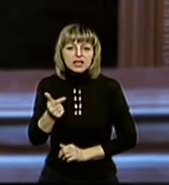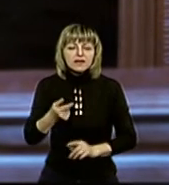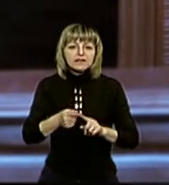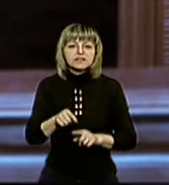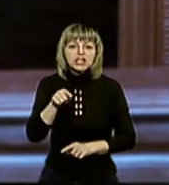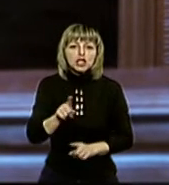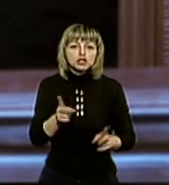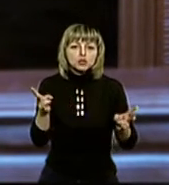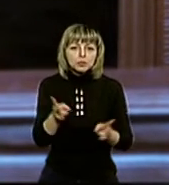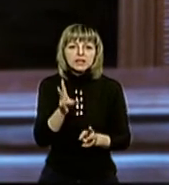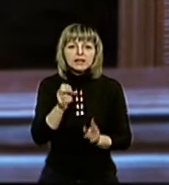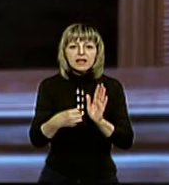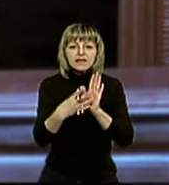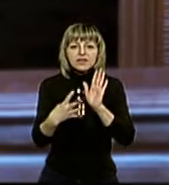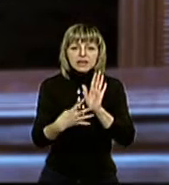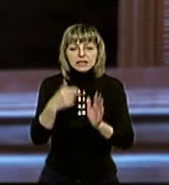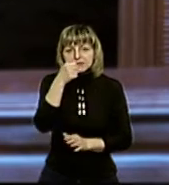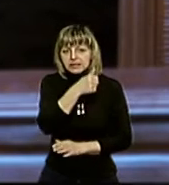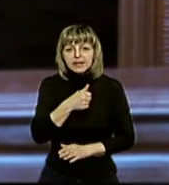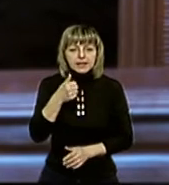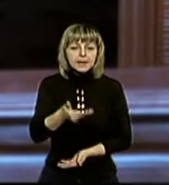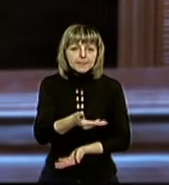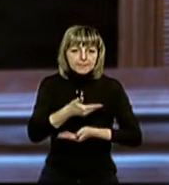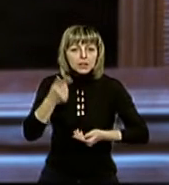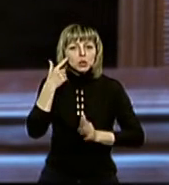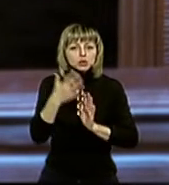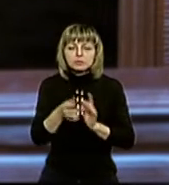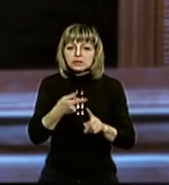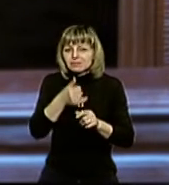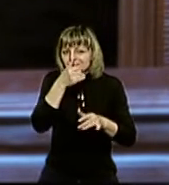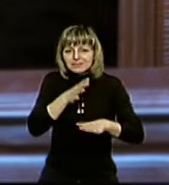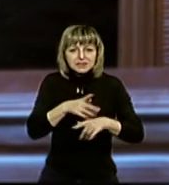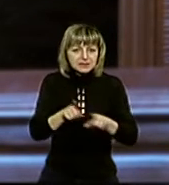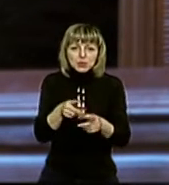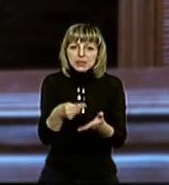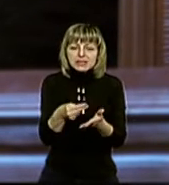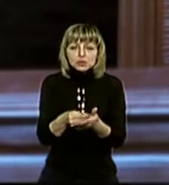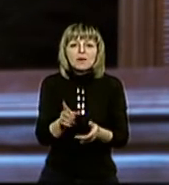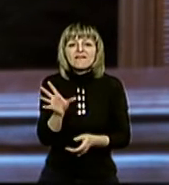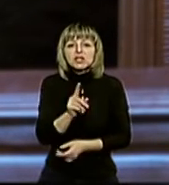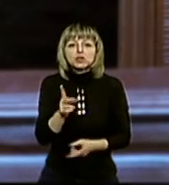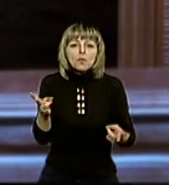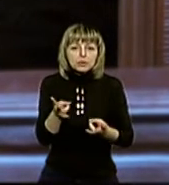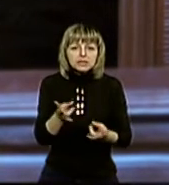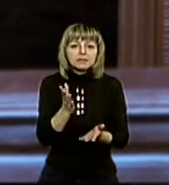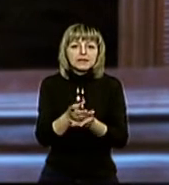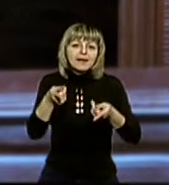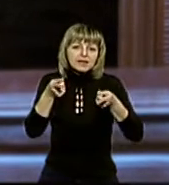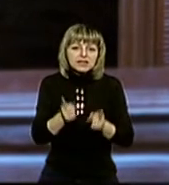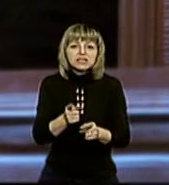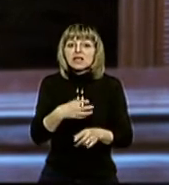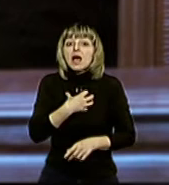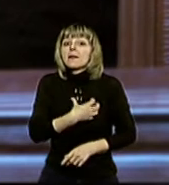те, що потрібно на 2019 рік, ну хоча б ми розуміємо, що це нереальна сума, те, що потрібно, і вже є такі дійсно